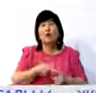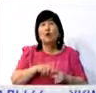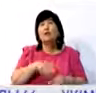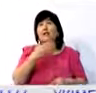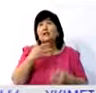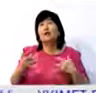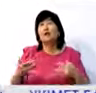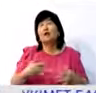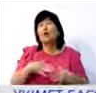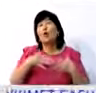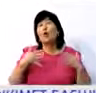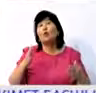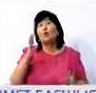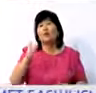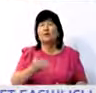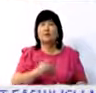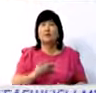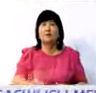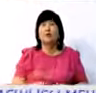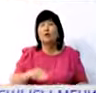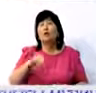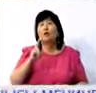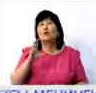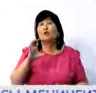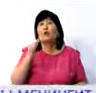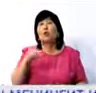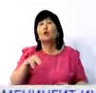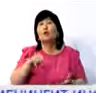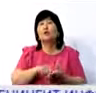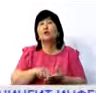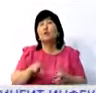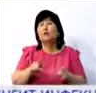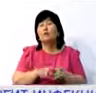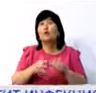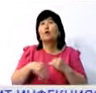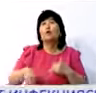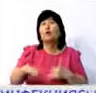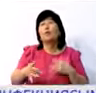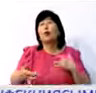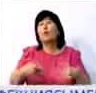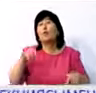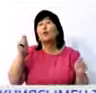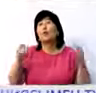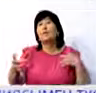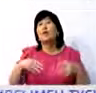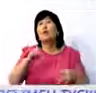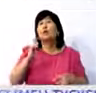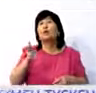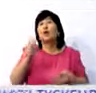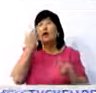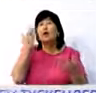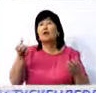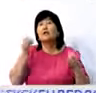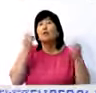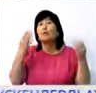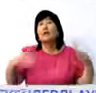әдемі концерттер көп болсын деп тілейміз. Түрксой ұйымының ұйымдастыруымен Анадолы топырағында өткен өнер фестивалі түркі халықтарының